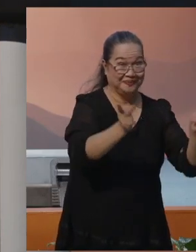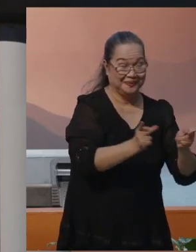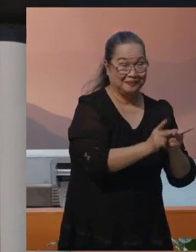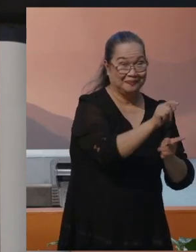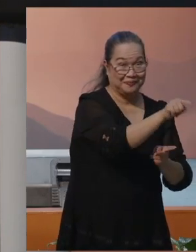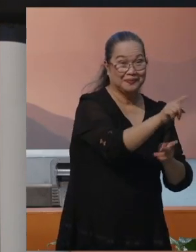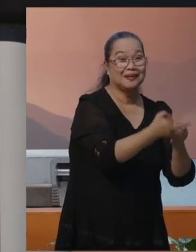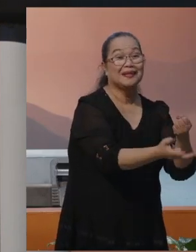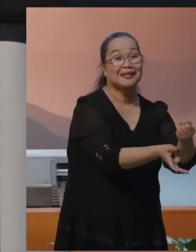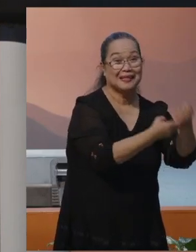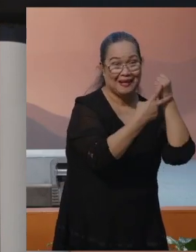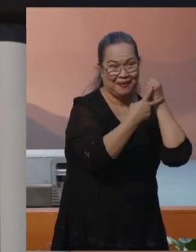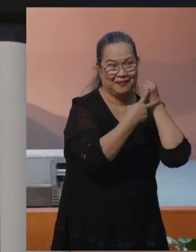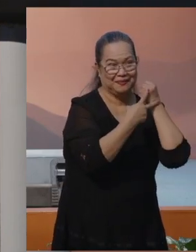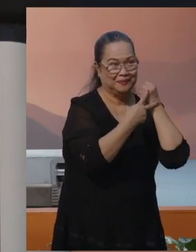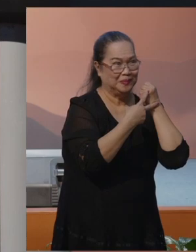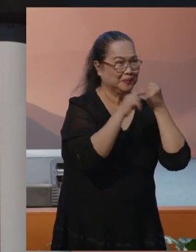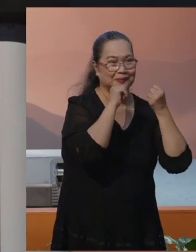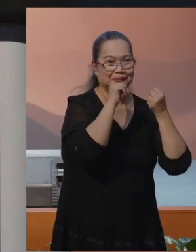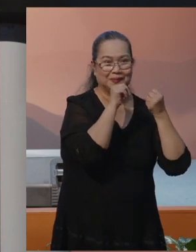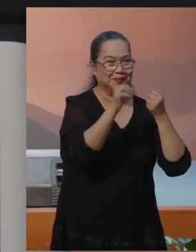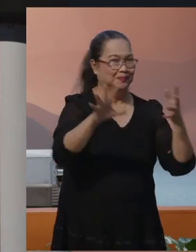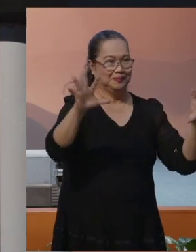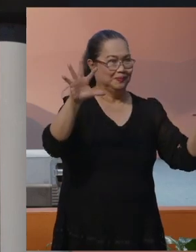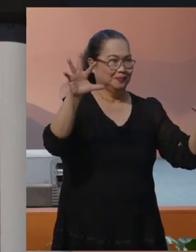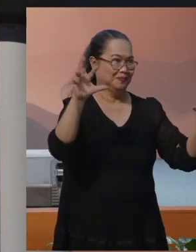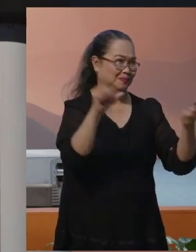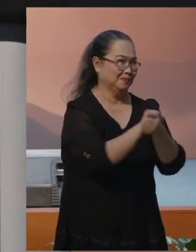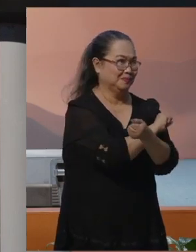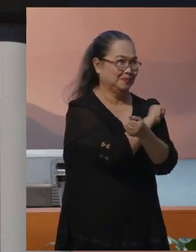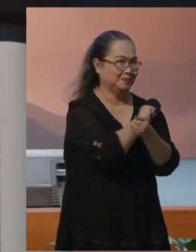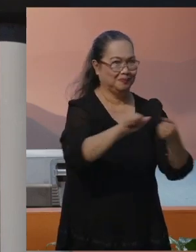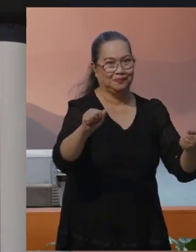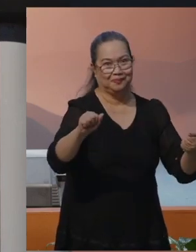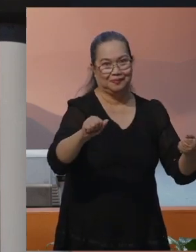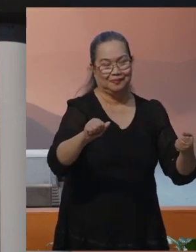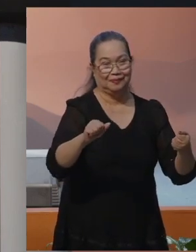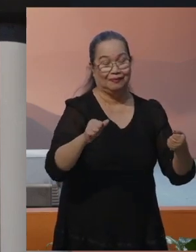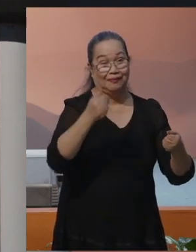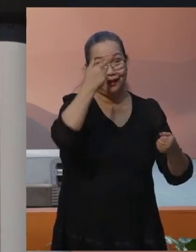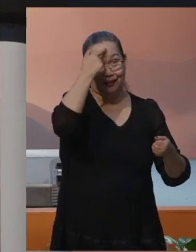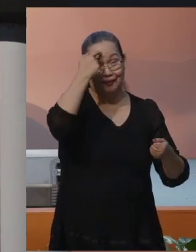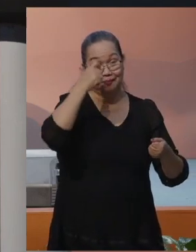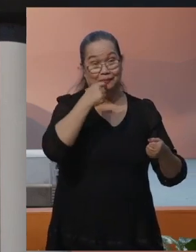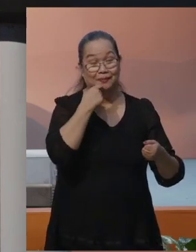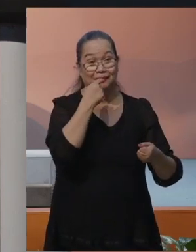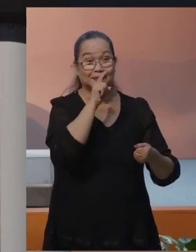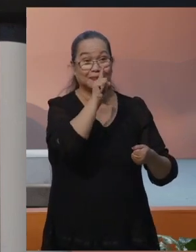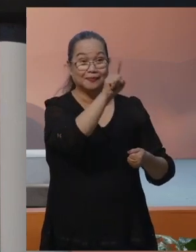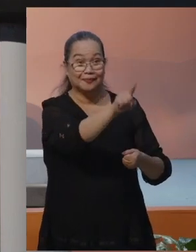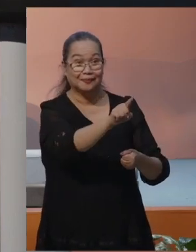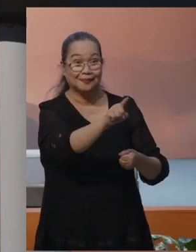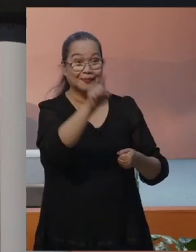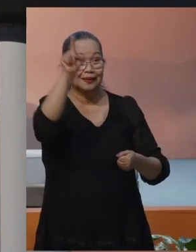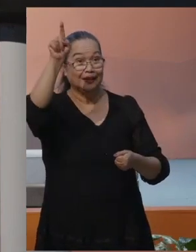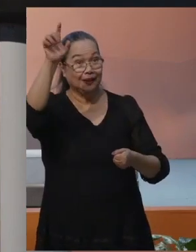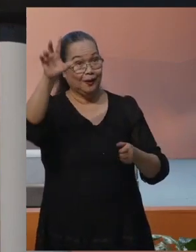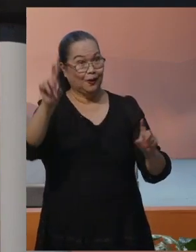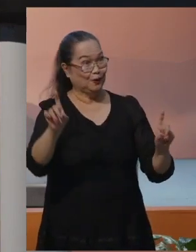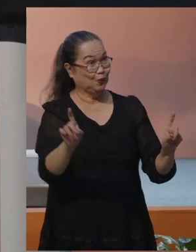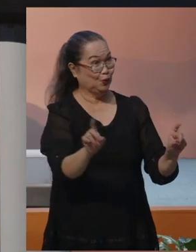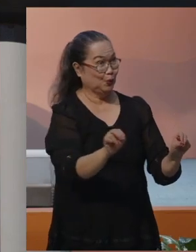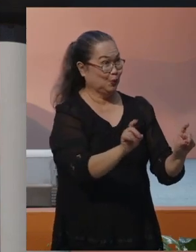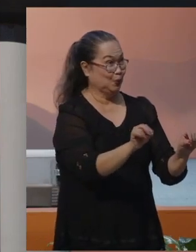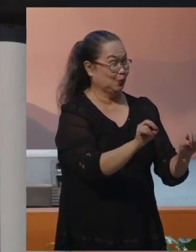nanlinglang. Hindi sila nalipol. Dahil sa mga kagilagilalas na ginawa ng Diyos,